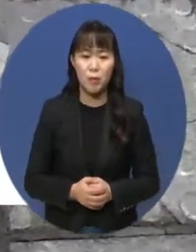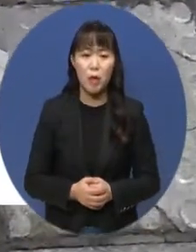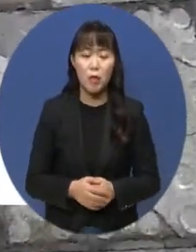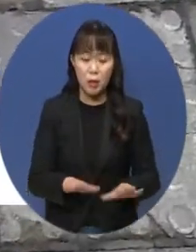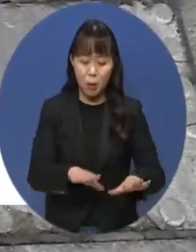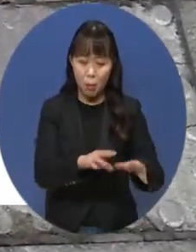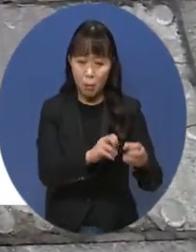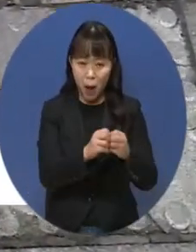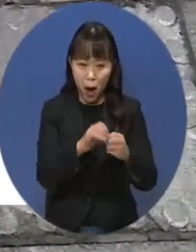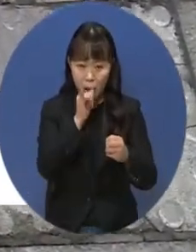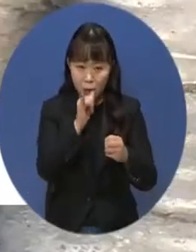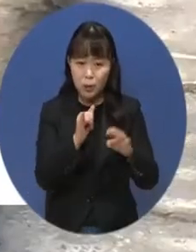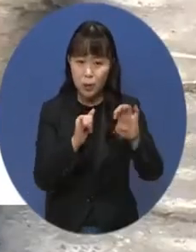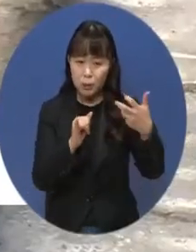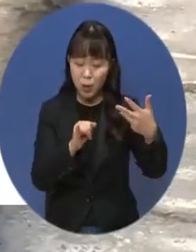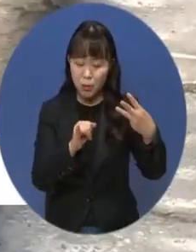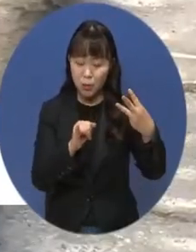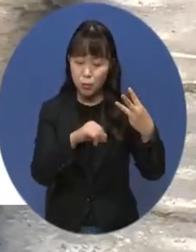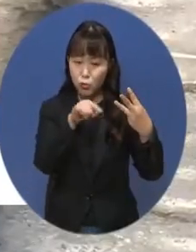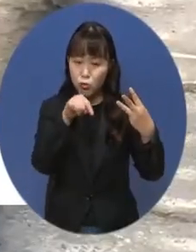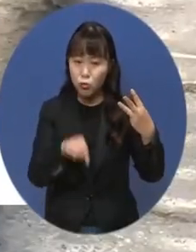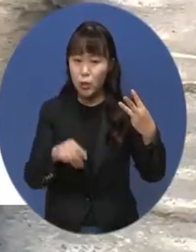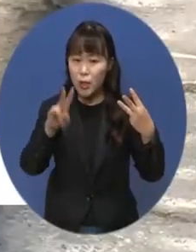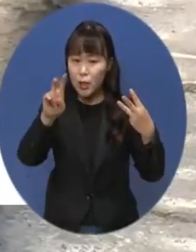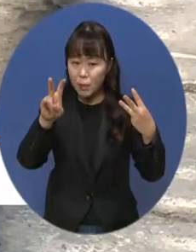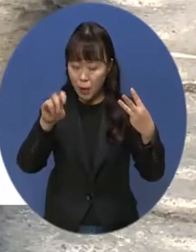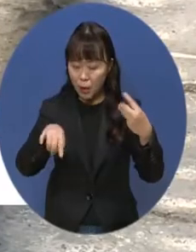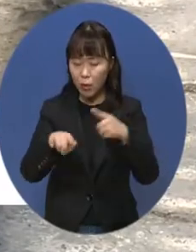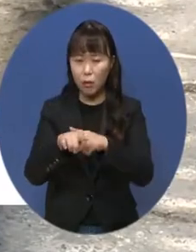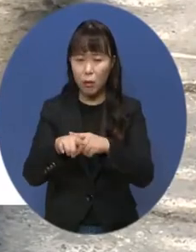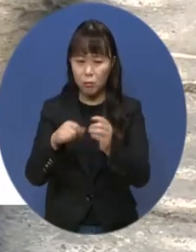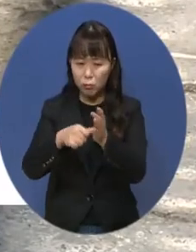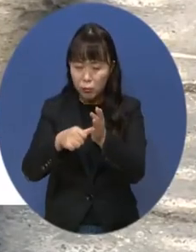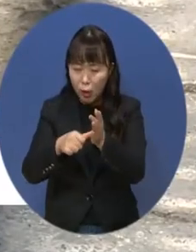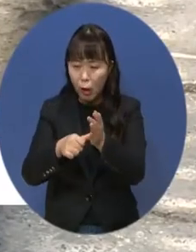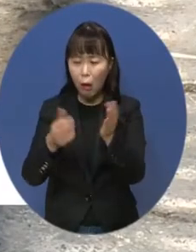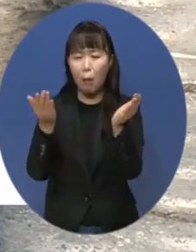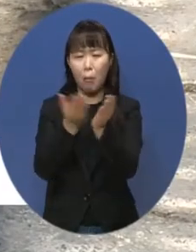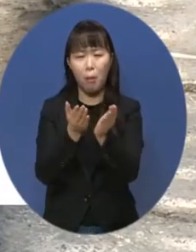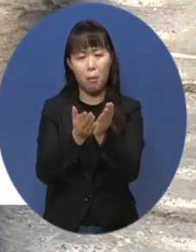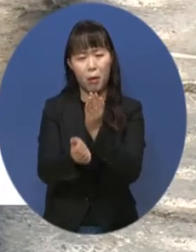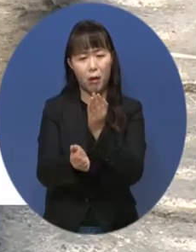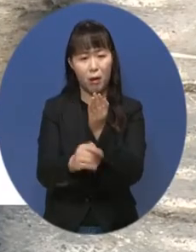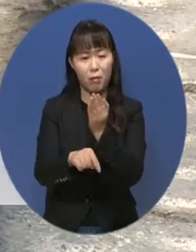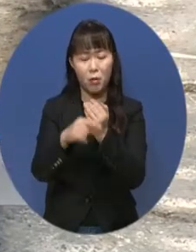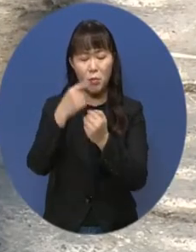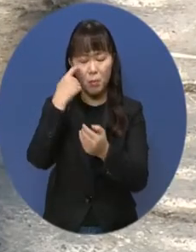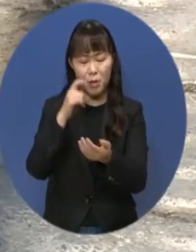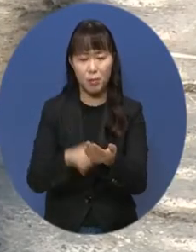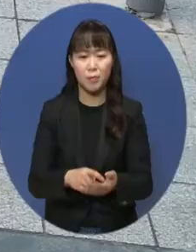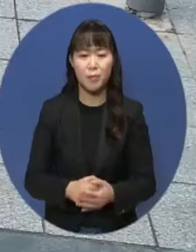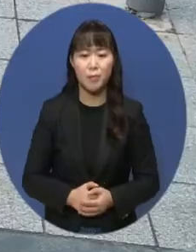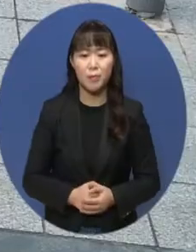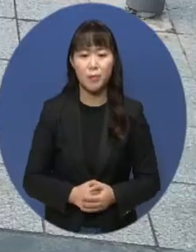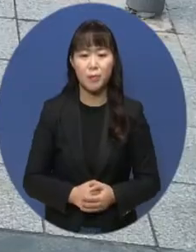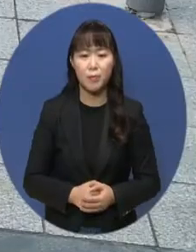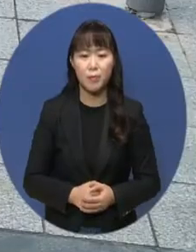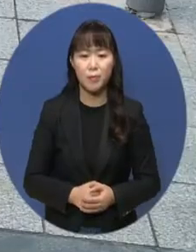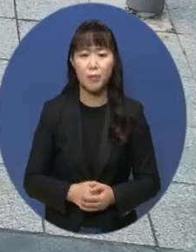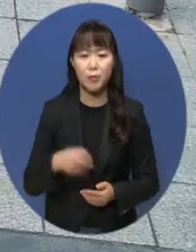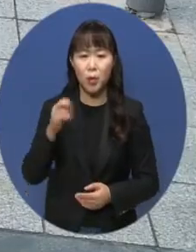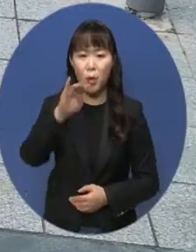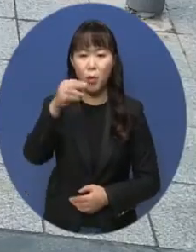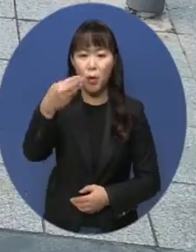설치된 43개 소 중 22개 손은 재질과 규격이 적합하지 않은 것으로 조사됐습니다 또한